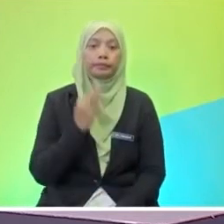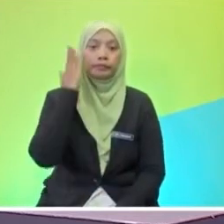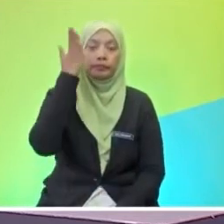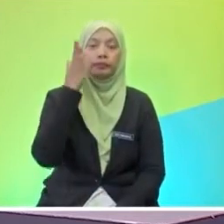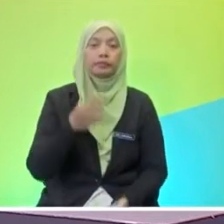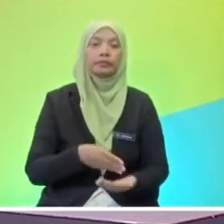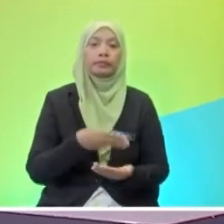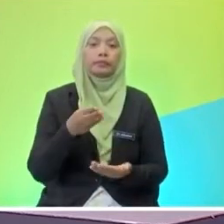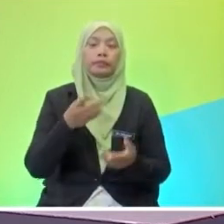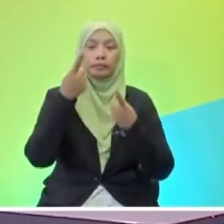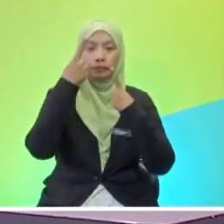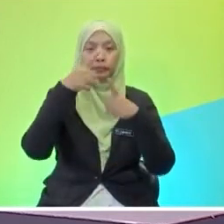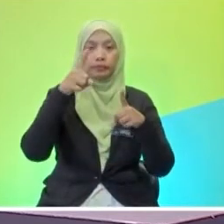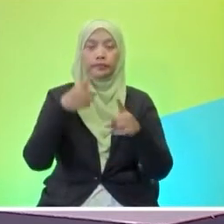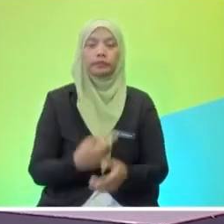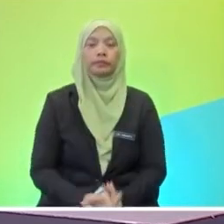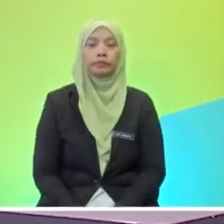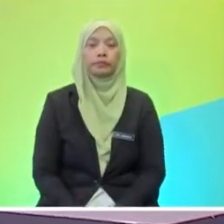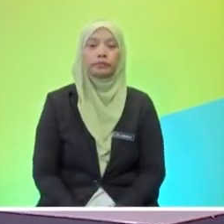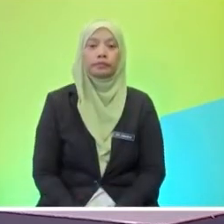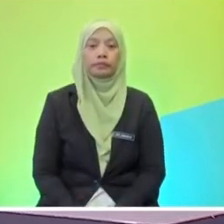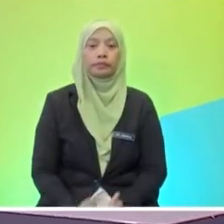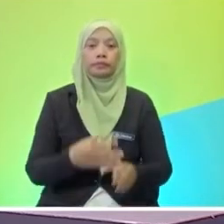Oke jawaban dia jawab